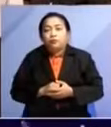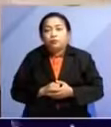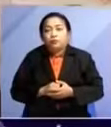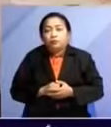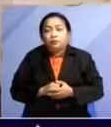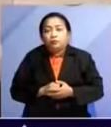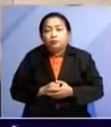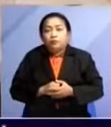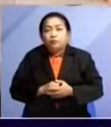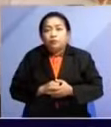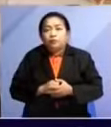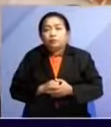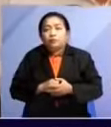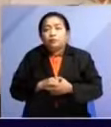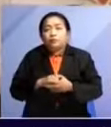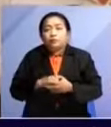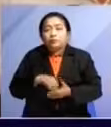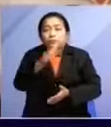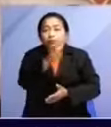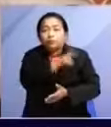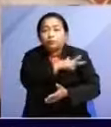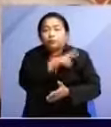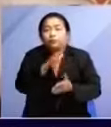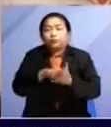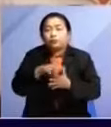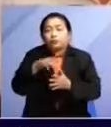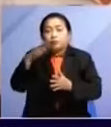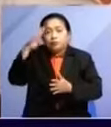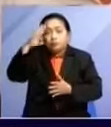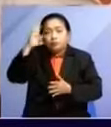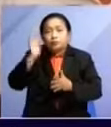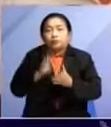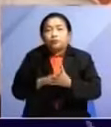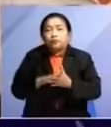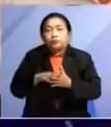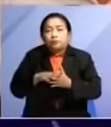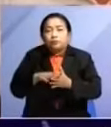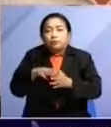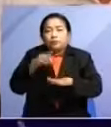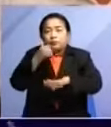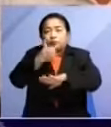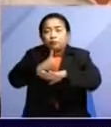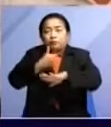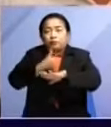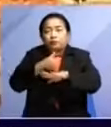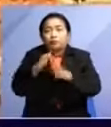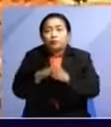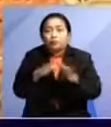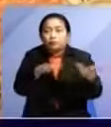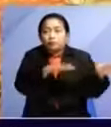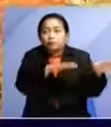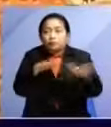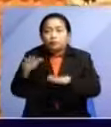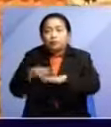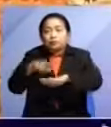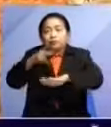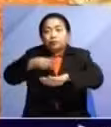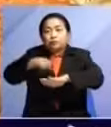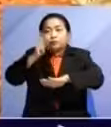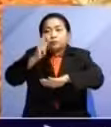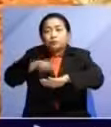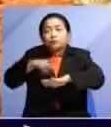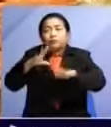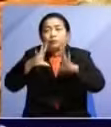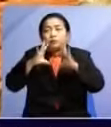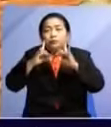ที่พันตำรวจเอกกฤษฎาภัทรประสิทธิ์นายกองค์การบริหารส่วนจังหวัดพิจิตรพร้อมด้วยนายสมศักดิ์เกตุพิจิตรประธานชมรมผู้สูงอายุ